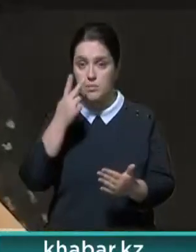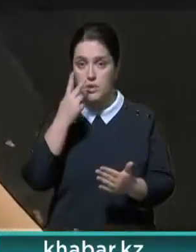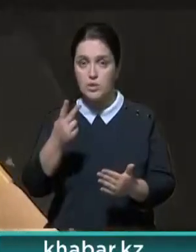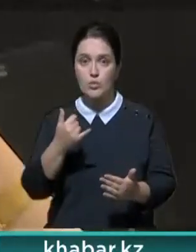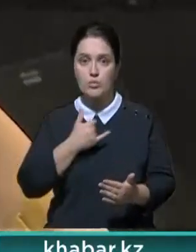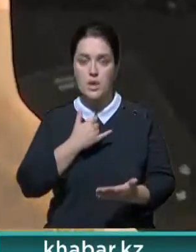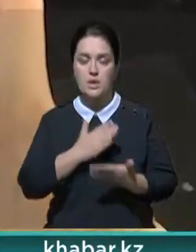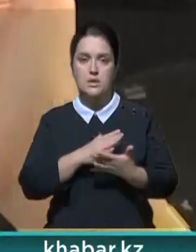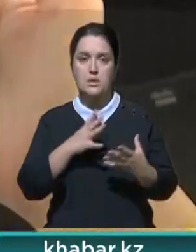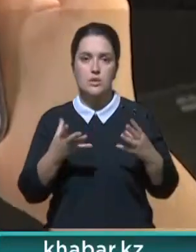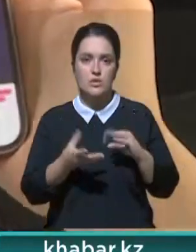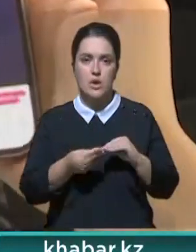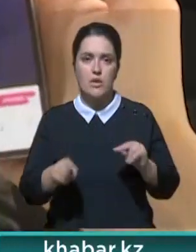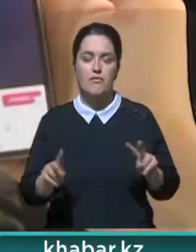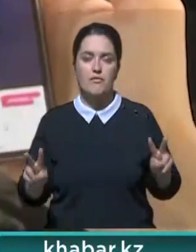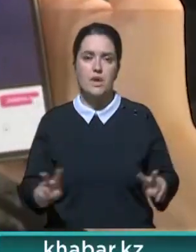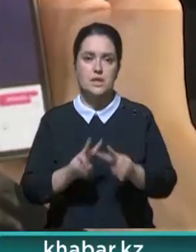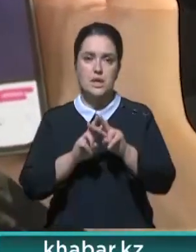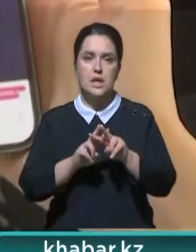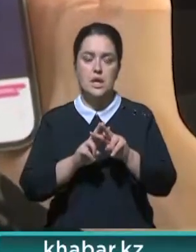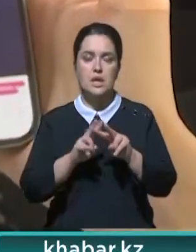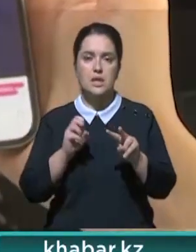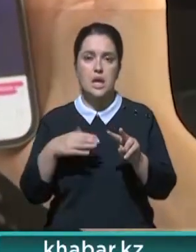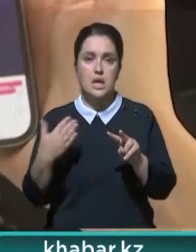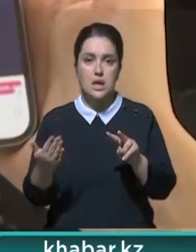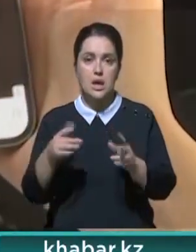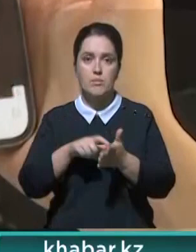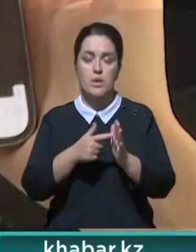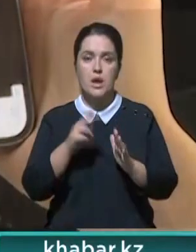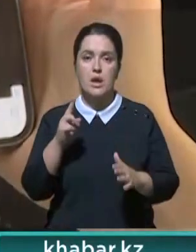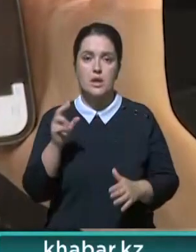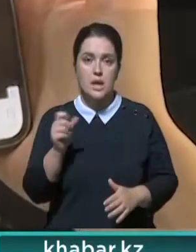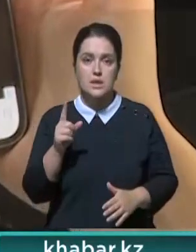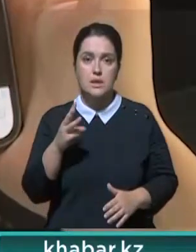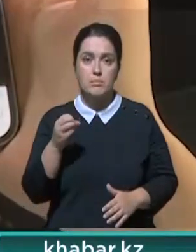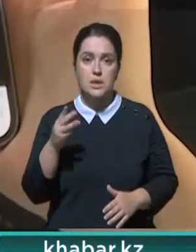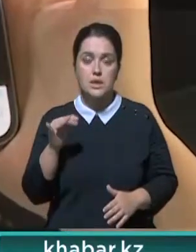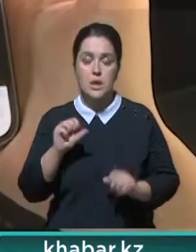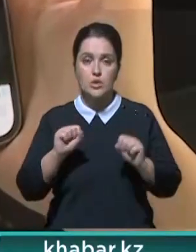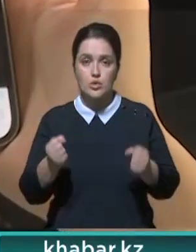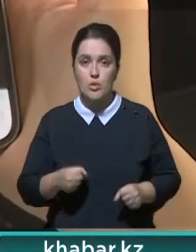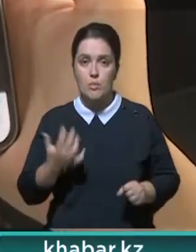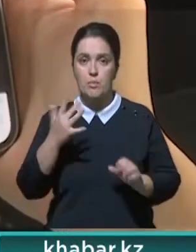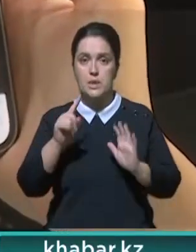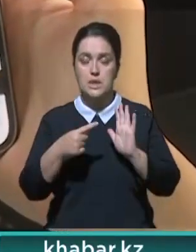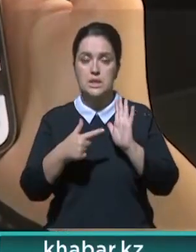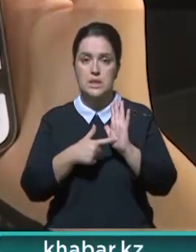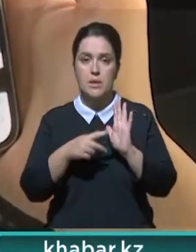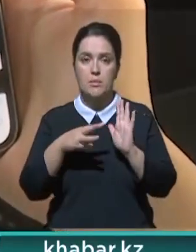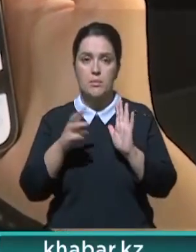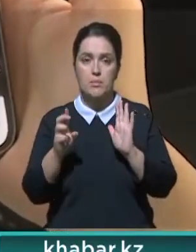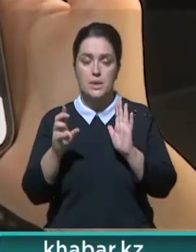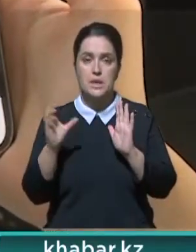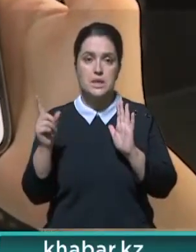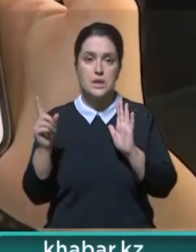есть результат. В Астане на левом берегу в здании Казмедиа скорость интернета 5,7 мегабит в секунду.